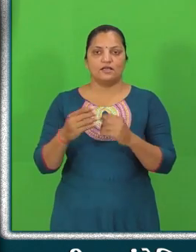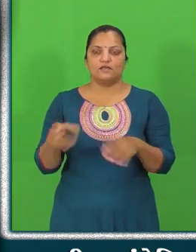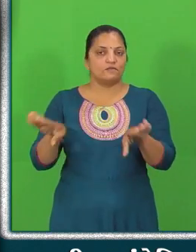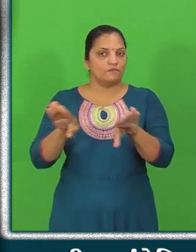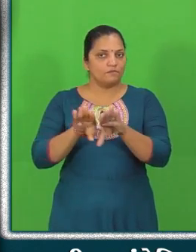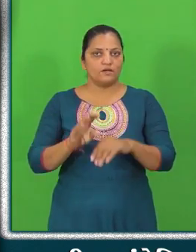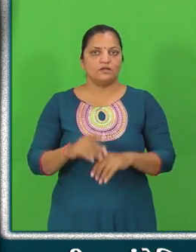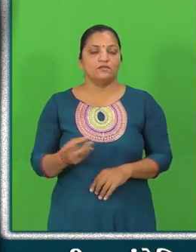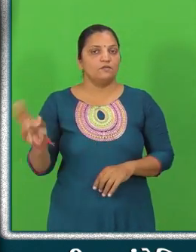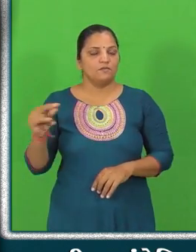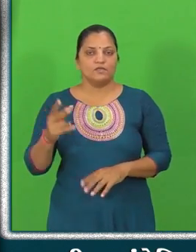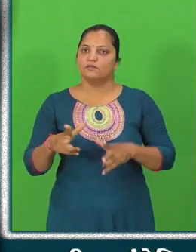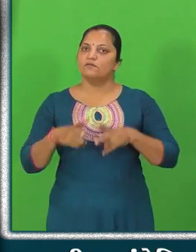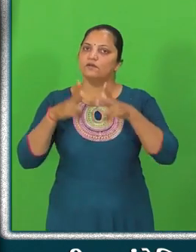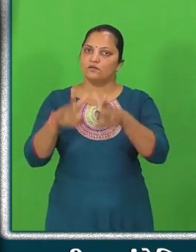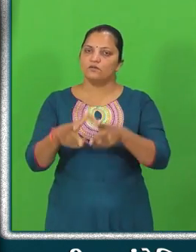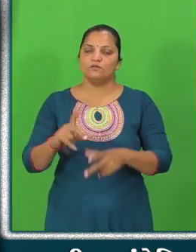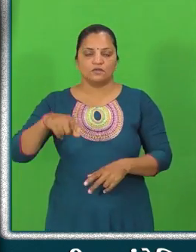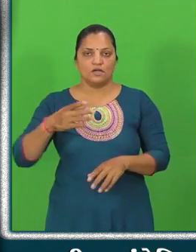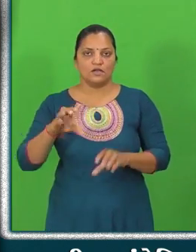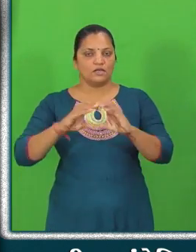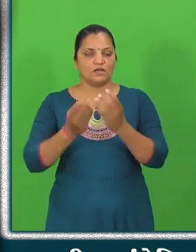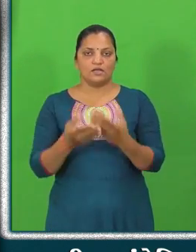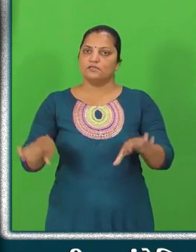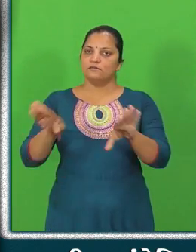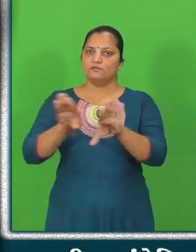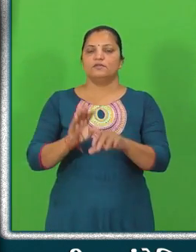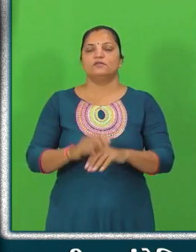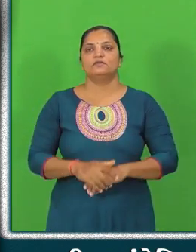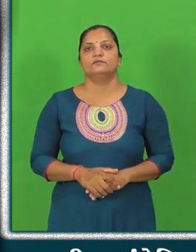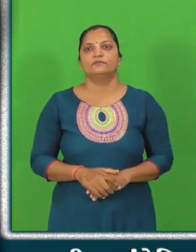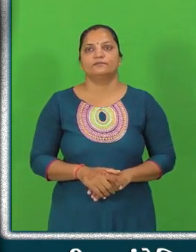નથી બેટા, ફરીથી એક વખત કહી દઉં છું, કાલે ક્લાસ નથી ચાલુ.